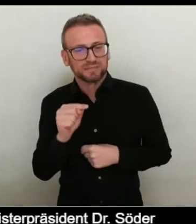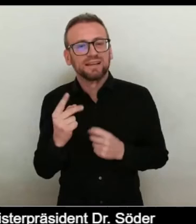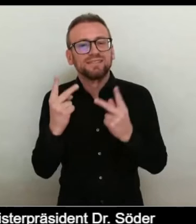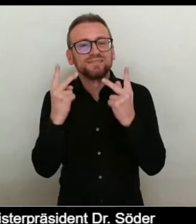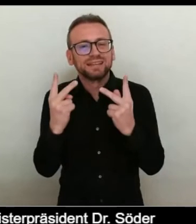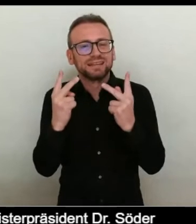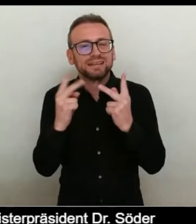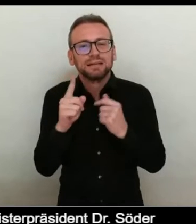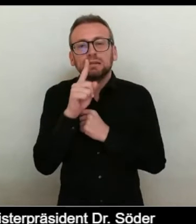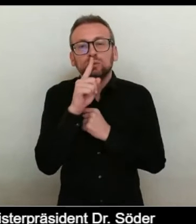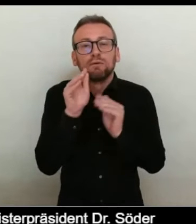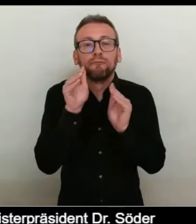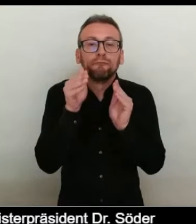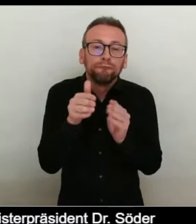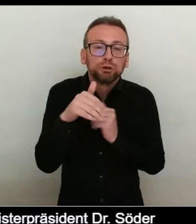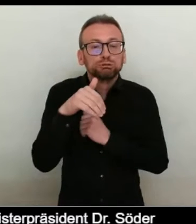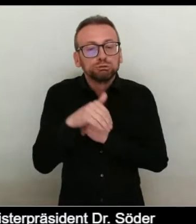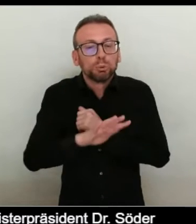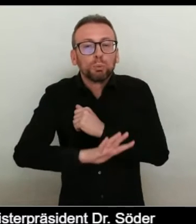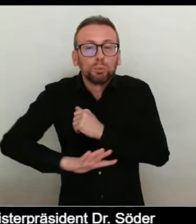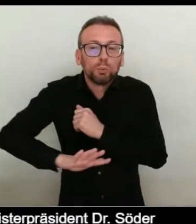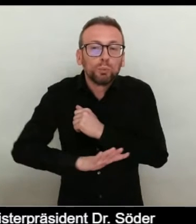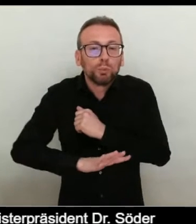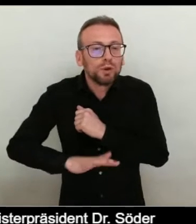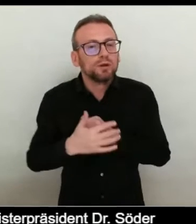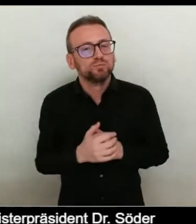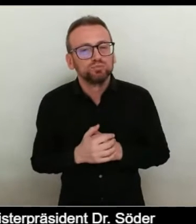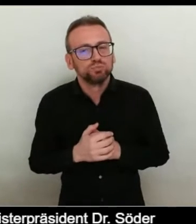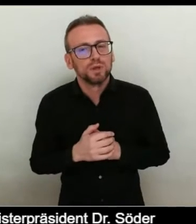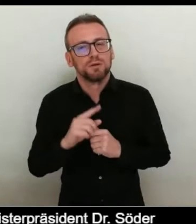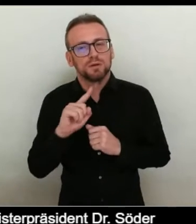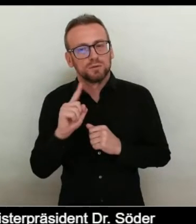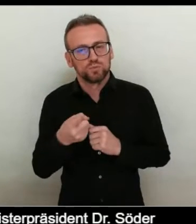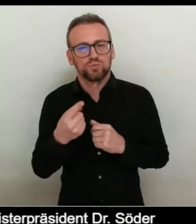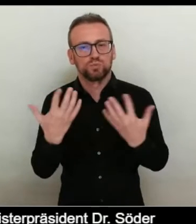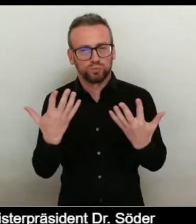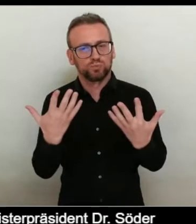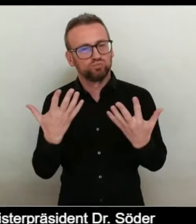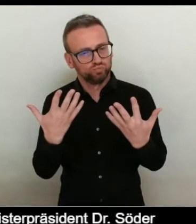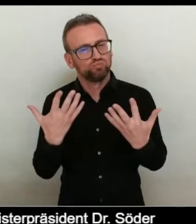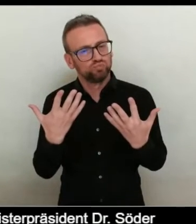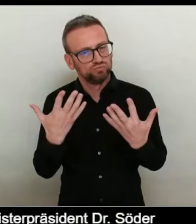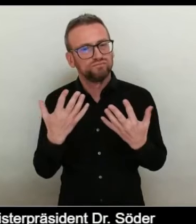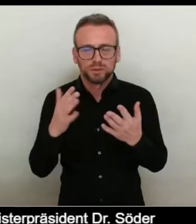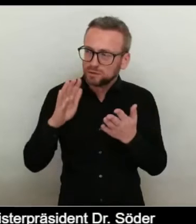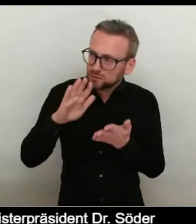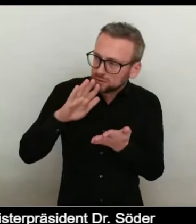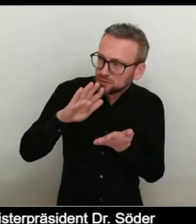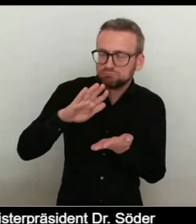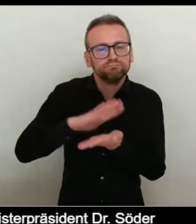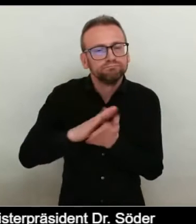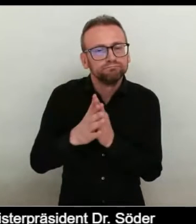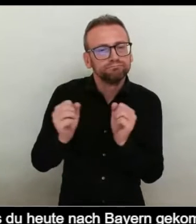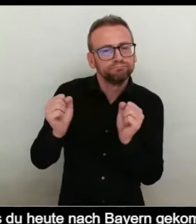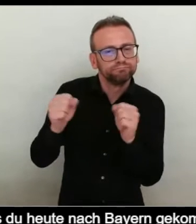der Menschen in Deutschland, 40 Prozent der Wirtschaftsleistung und 30 Prozent der Fläche. Da sind wir ein bisschen vorne im Vergleich zu euch.